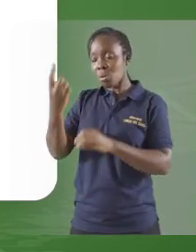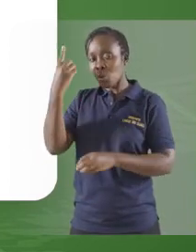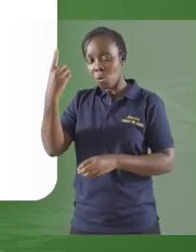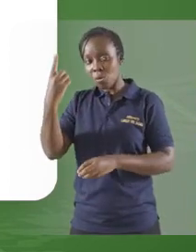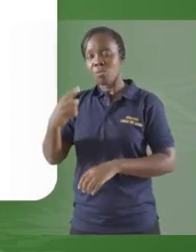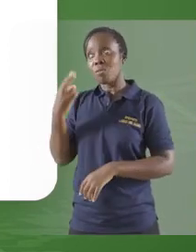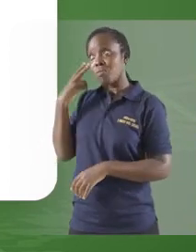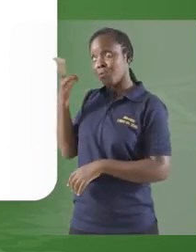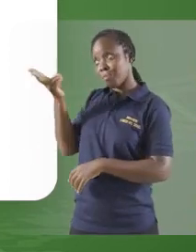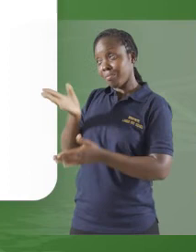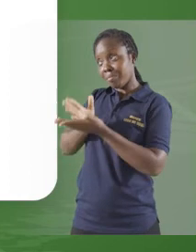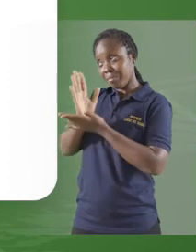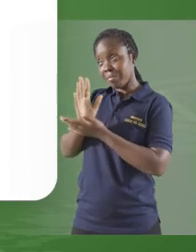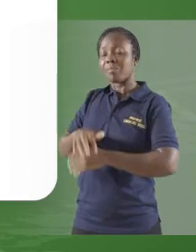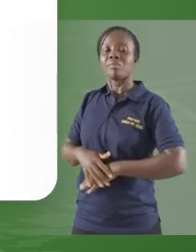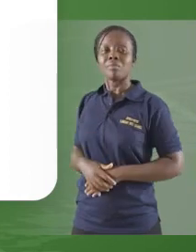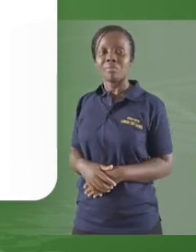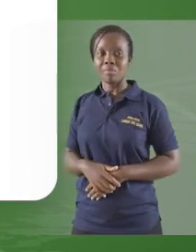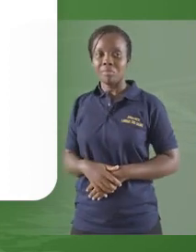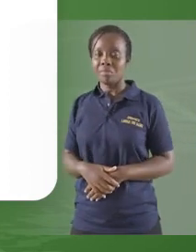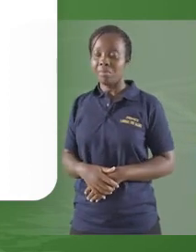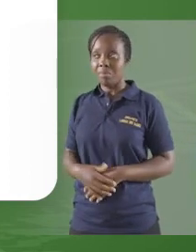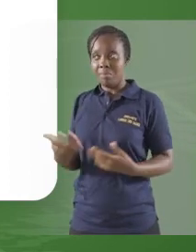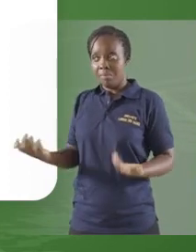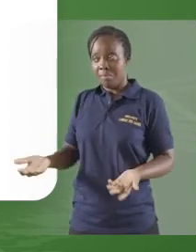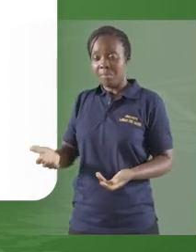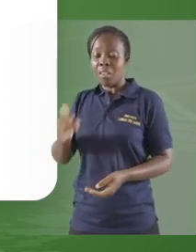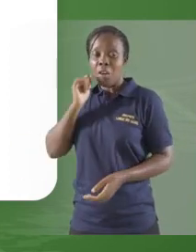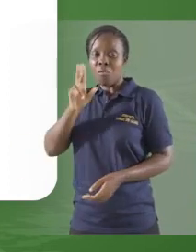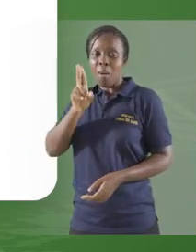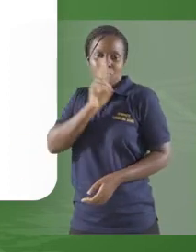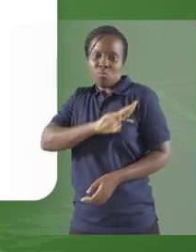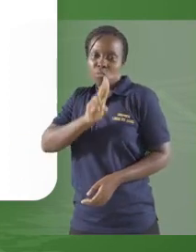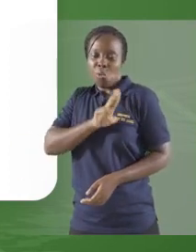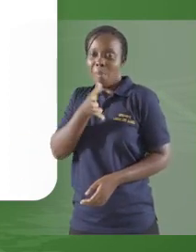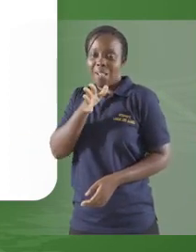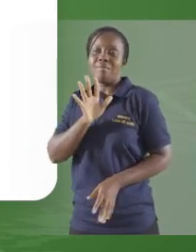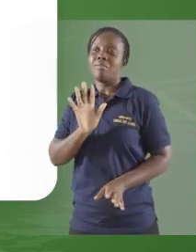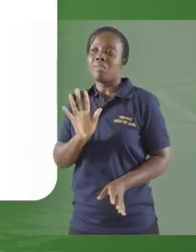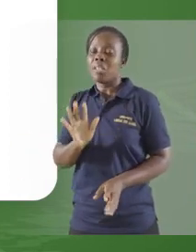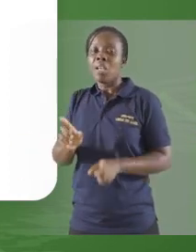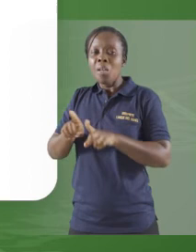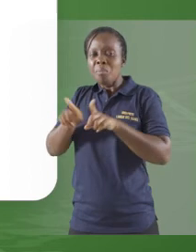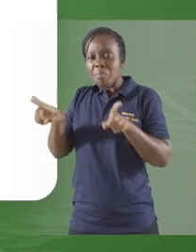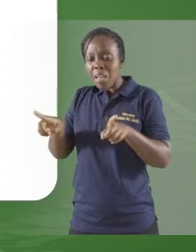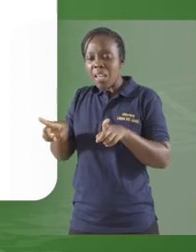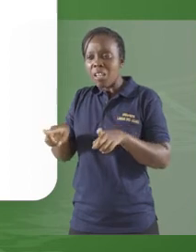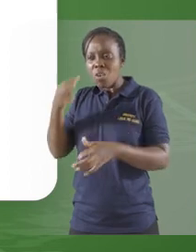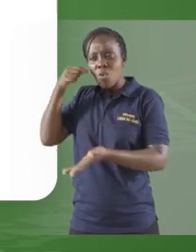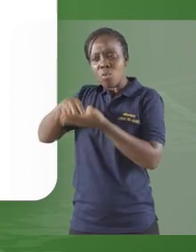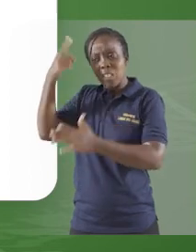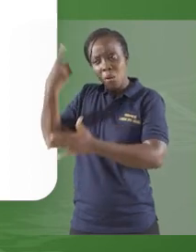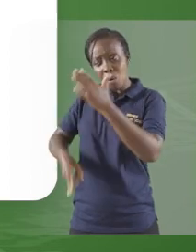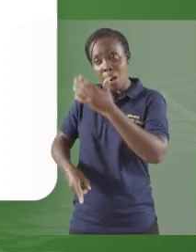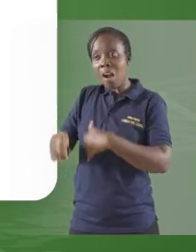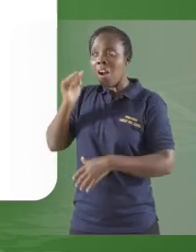la femme grande de 1 est normale. Mais il s'avère que cette femme a eu des